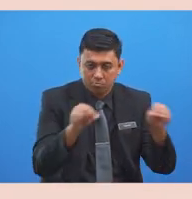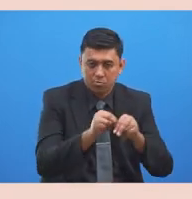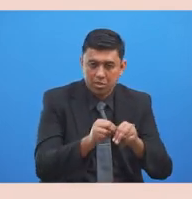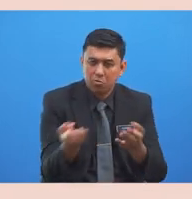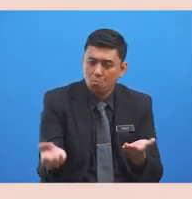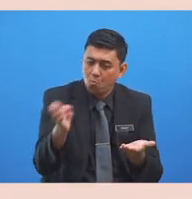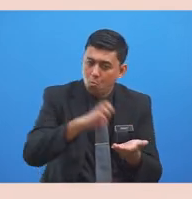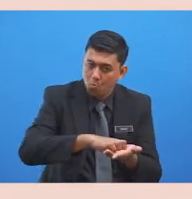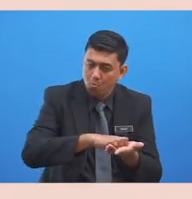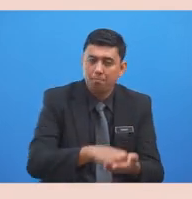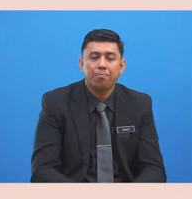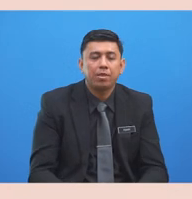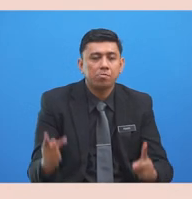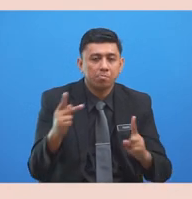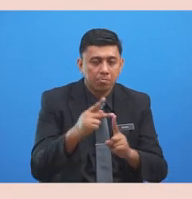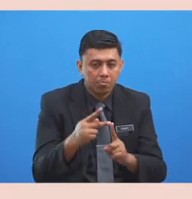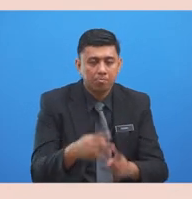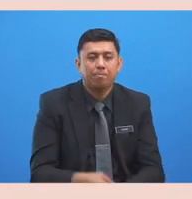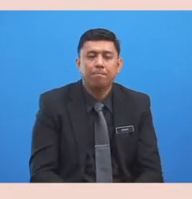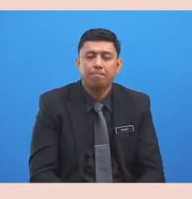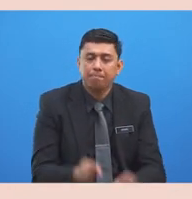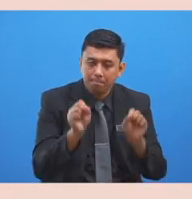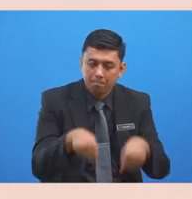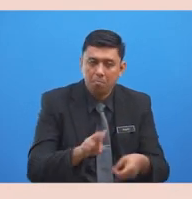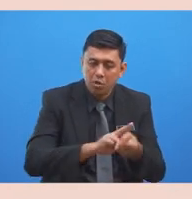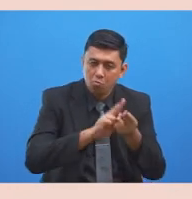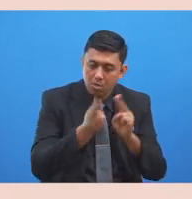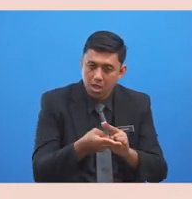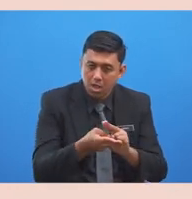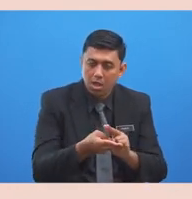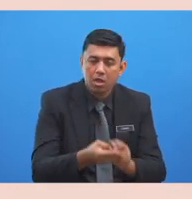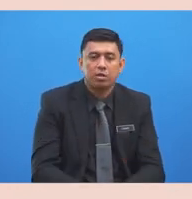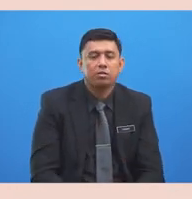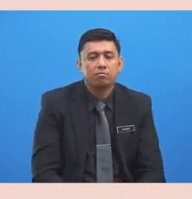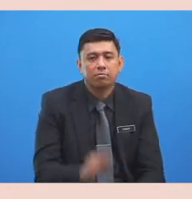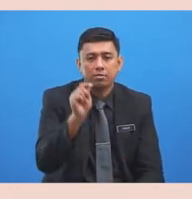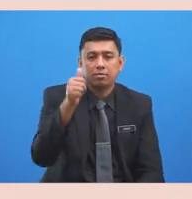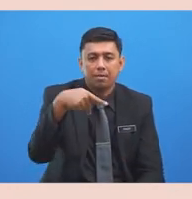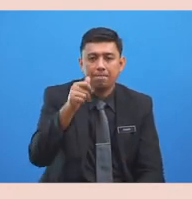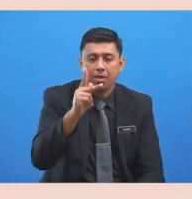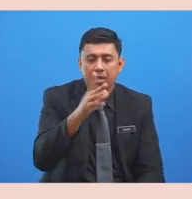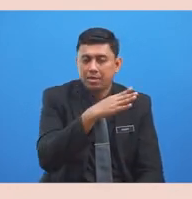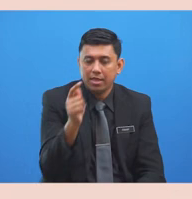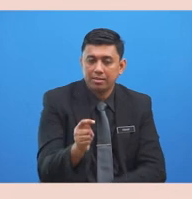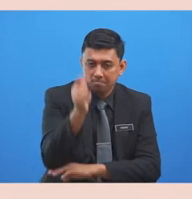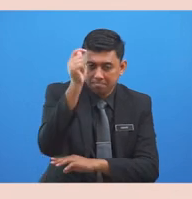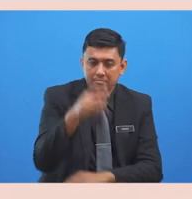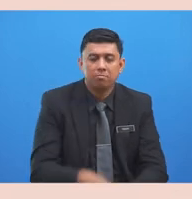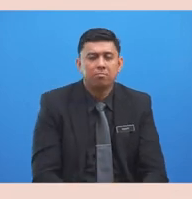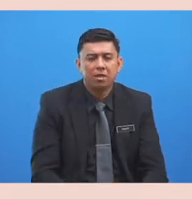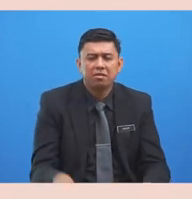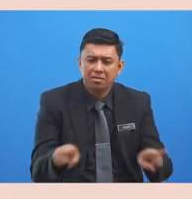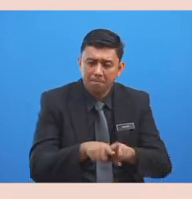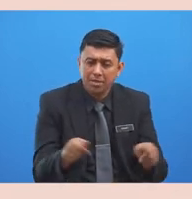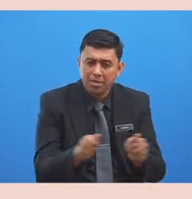telah diumpukkan kepada pemboleh ubah tapak dan tinggi, iaitu